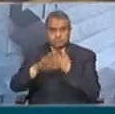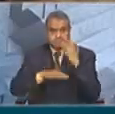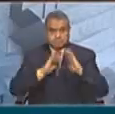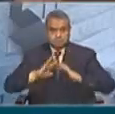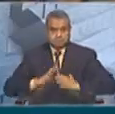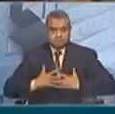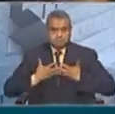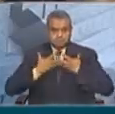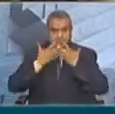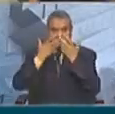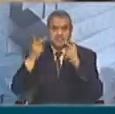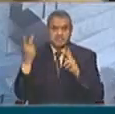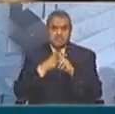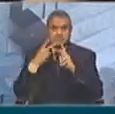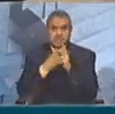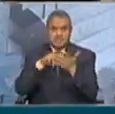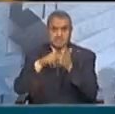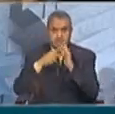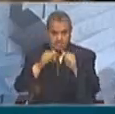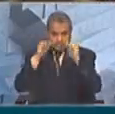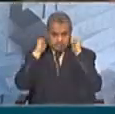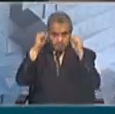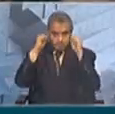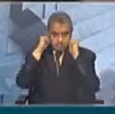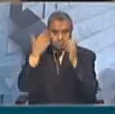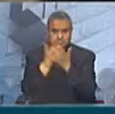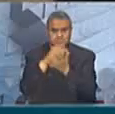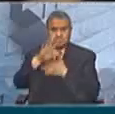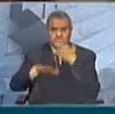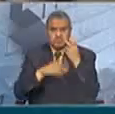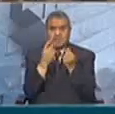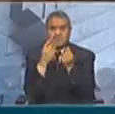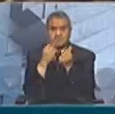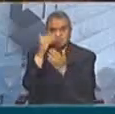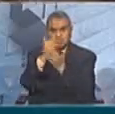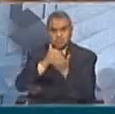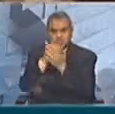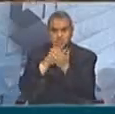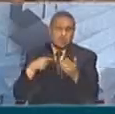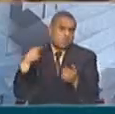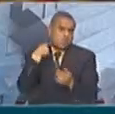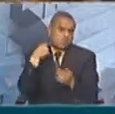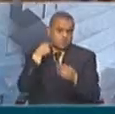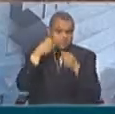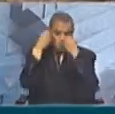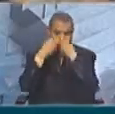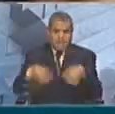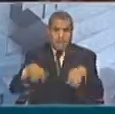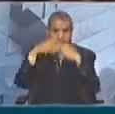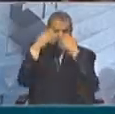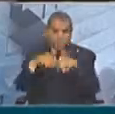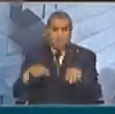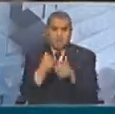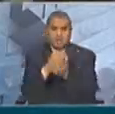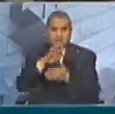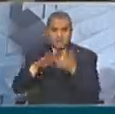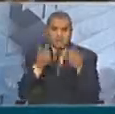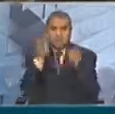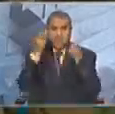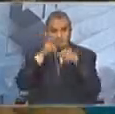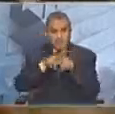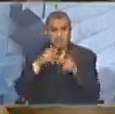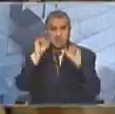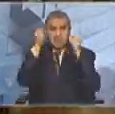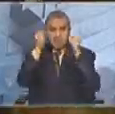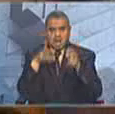غضب من المواطنين احتجاجا على تردي الأوضاع الاقتصادية والمعيشية والخدمات وانقطاع التيار